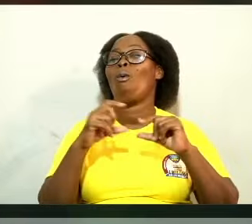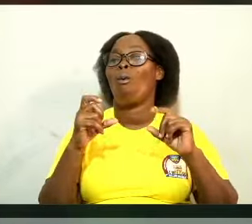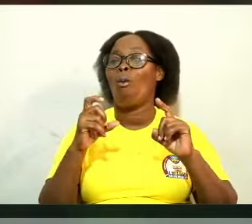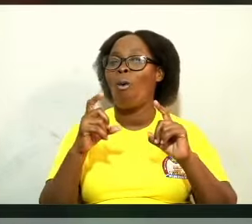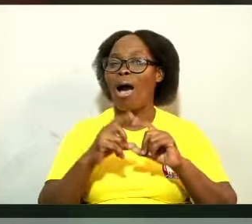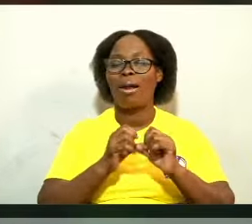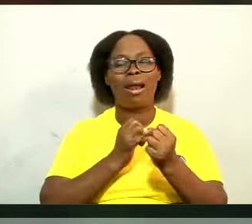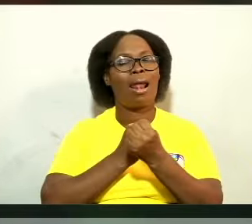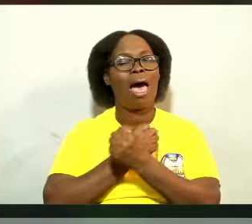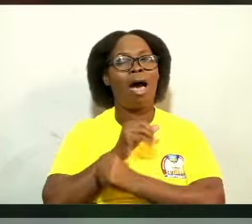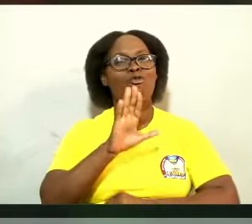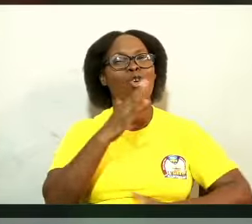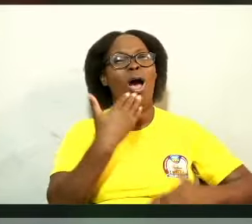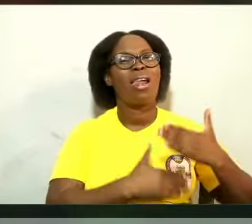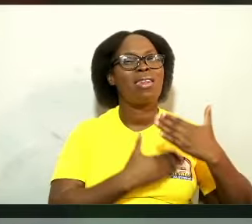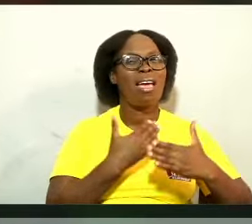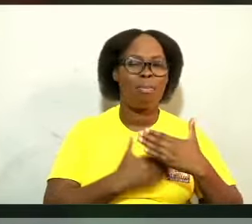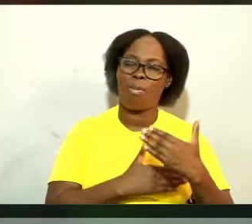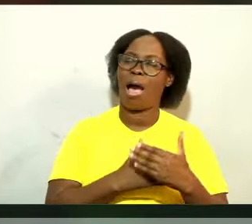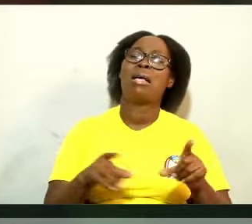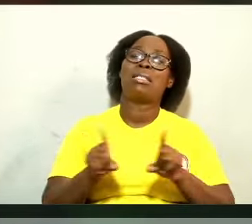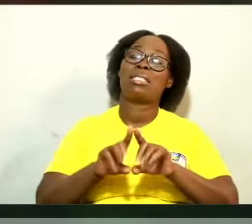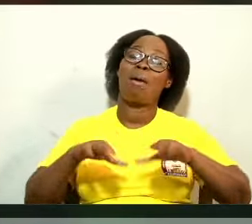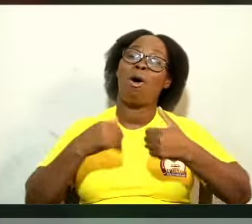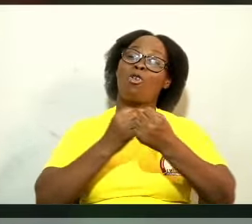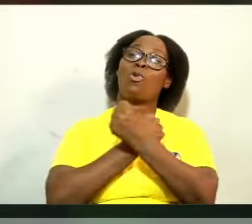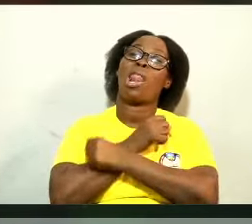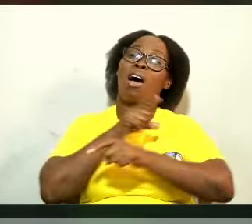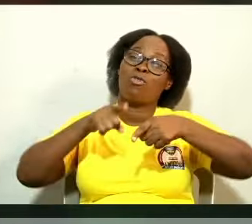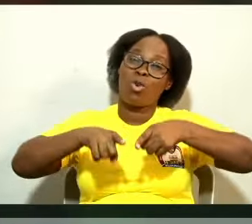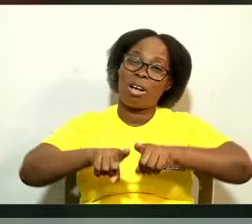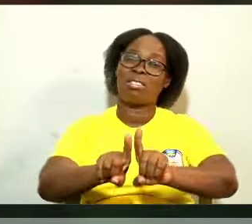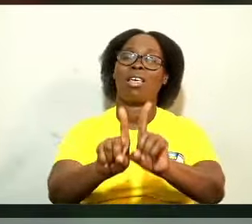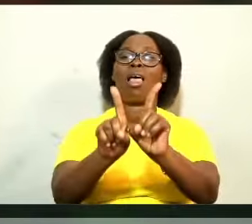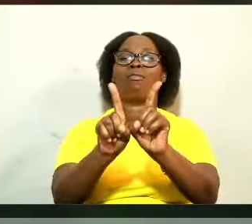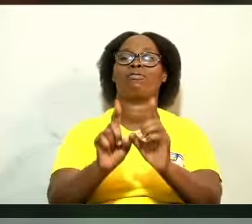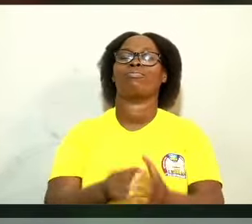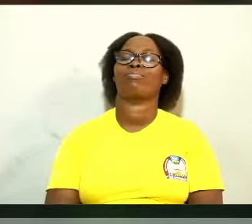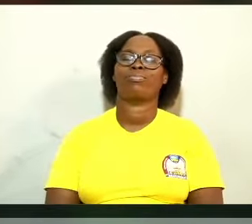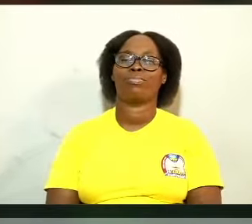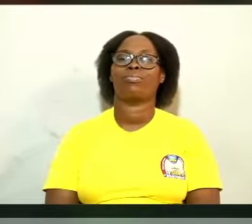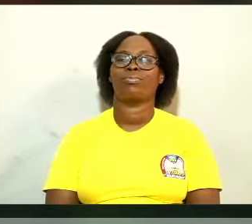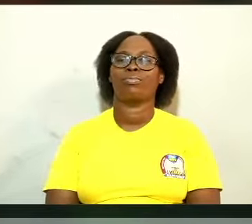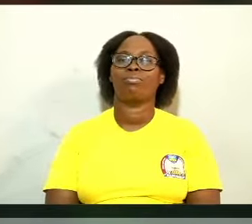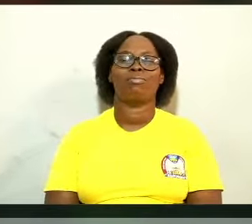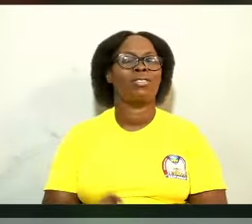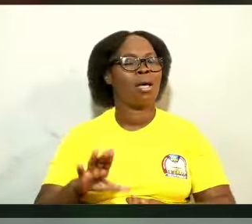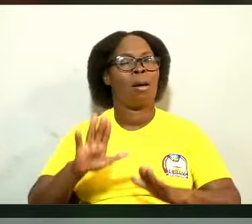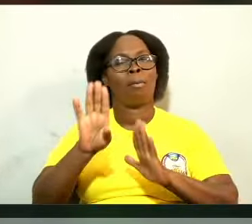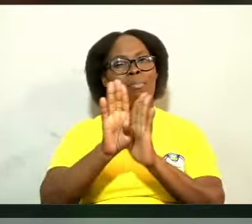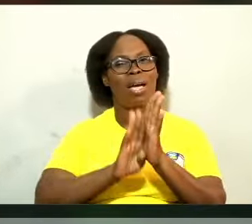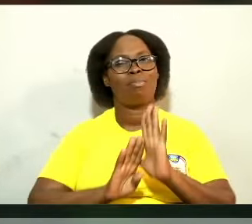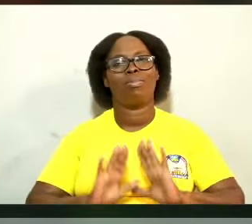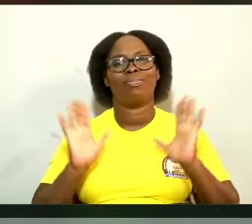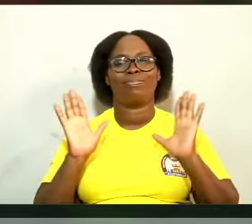mpende jirani yako kama nafsi yako. Hiyo ndio Biblia.